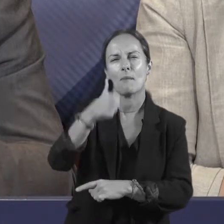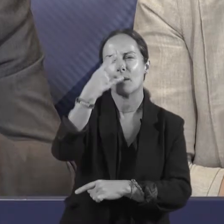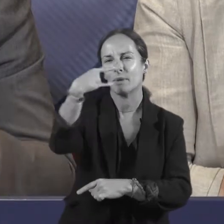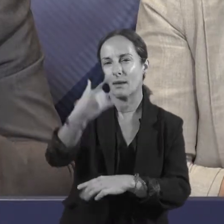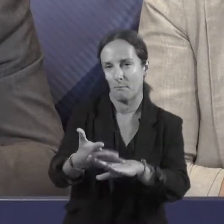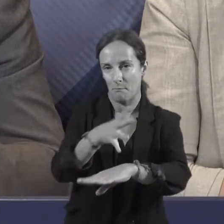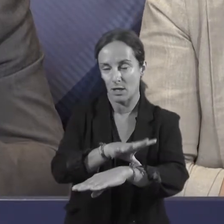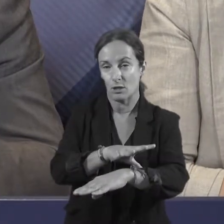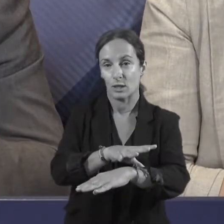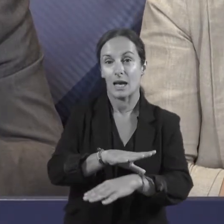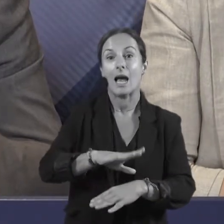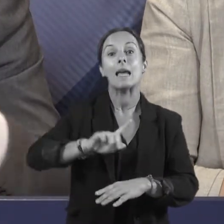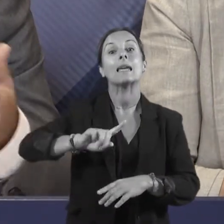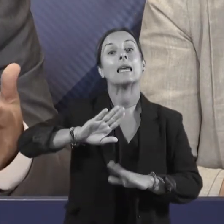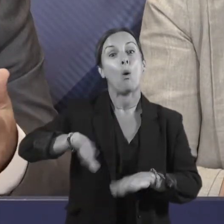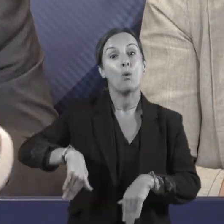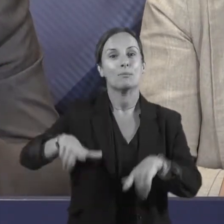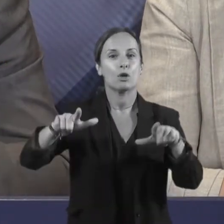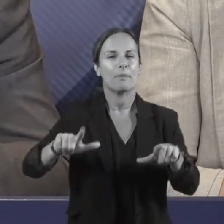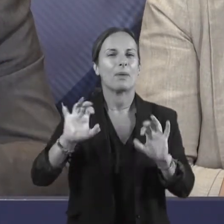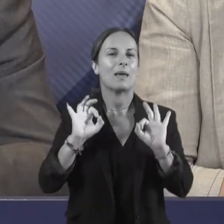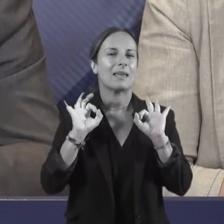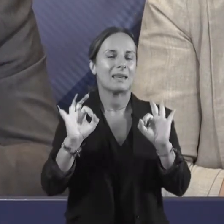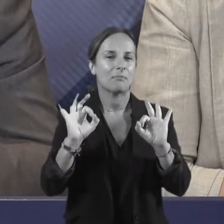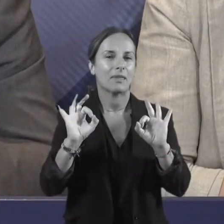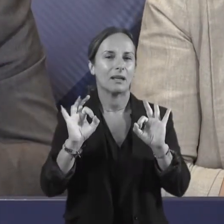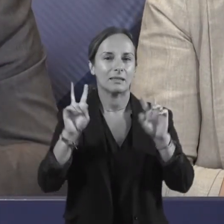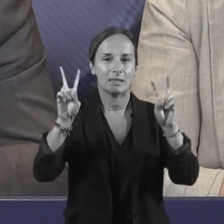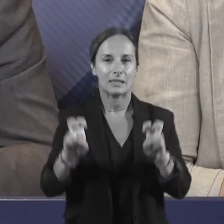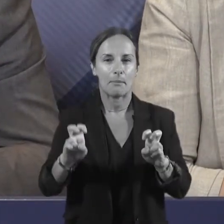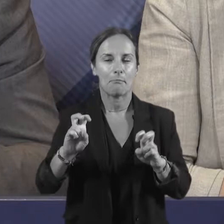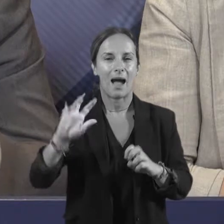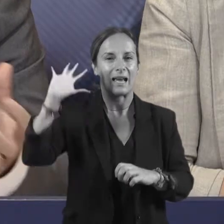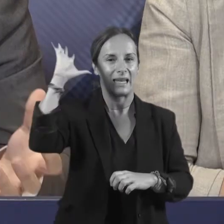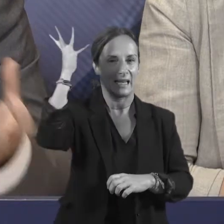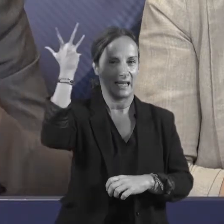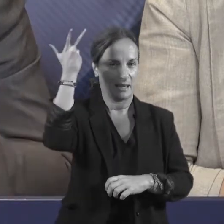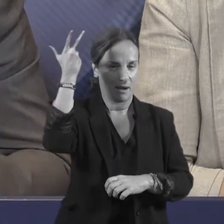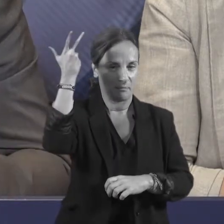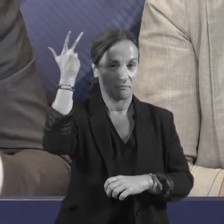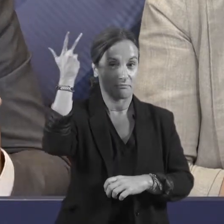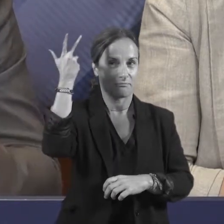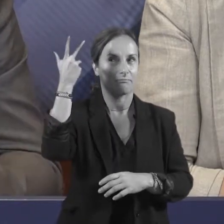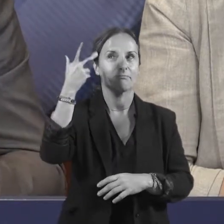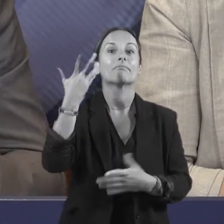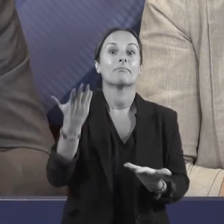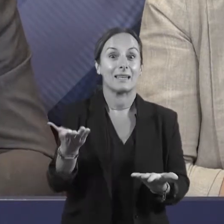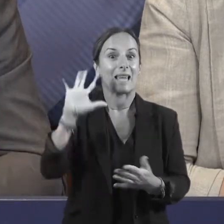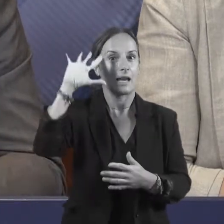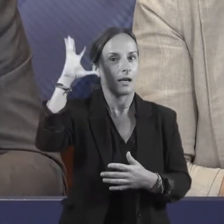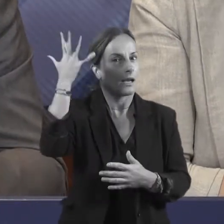I després també hi haurà un espai molt especial que és sobre el clima, no? Que són aquells que ens atreu tant en els